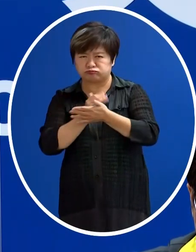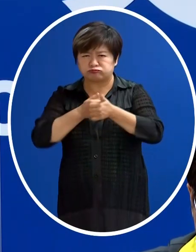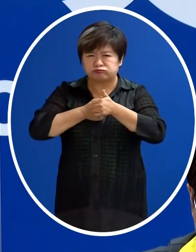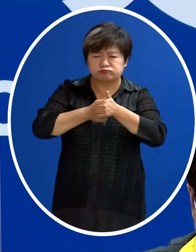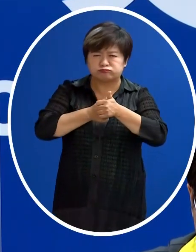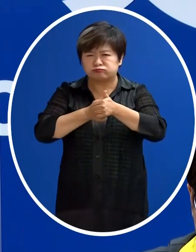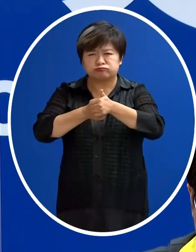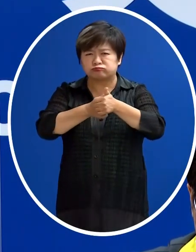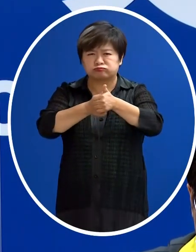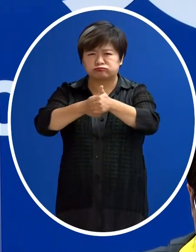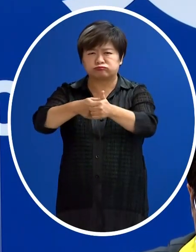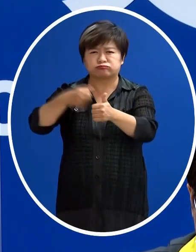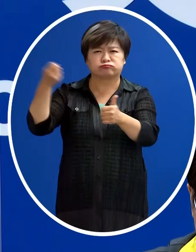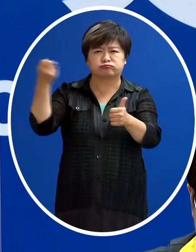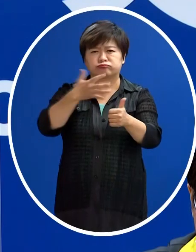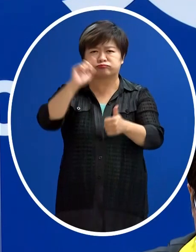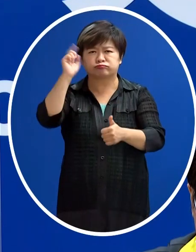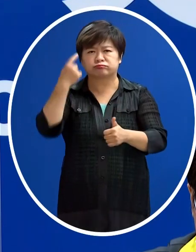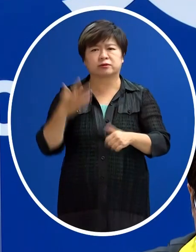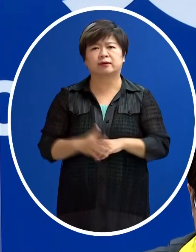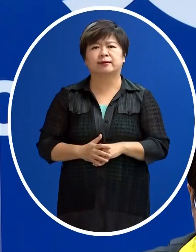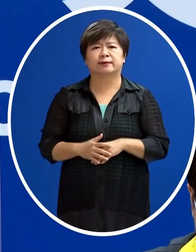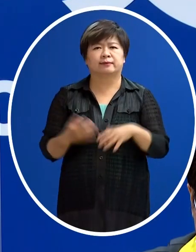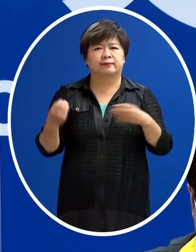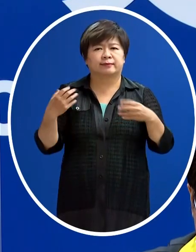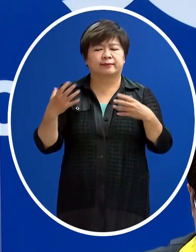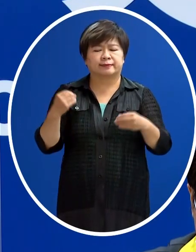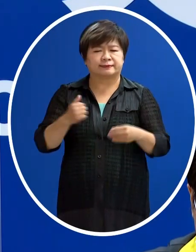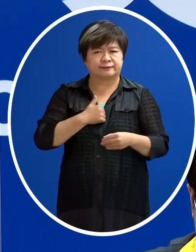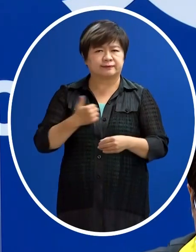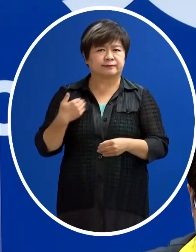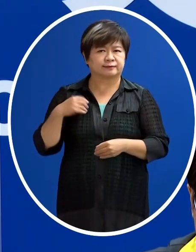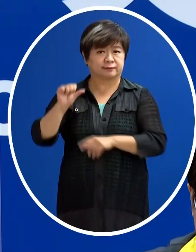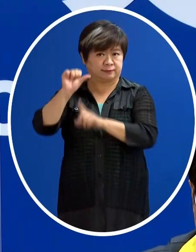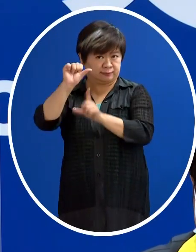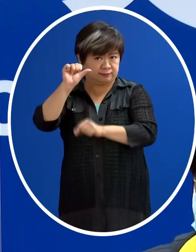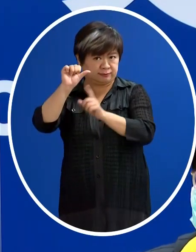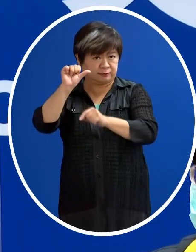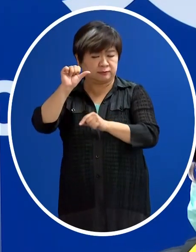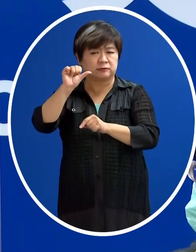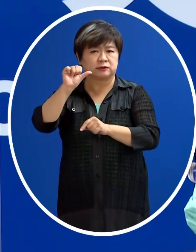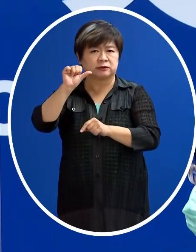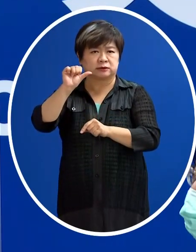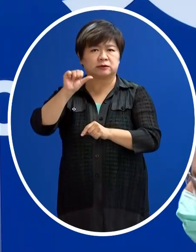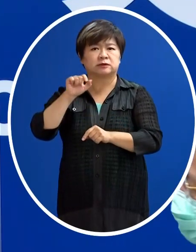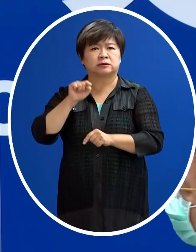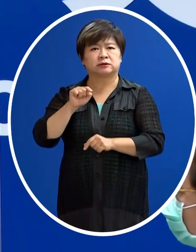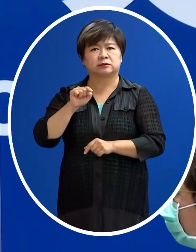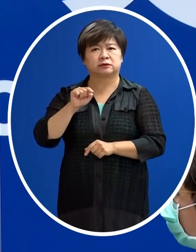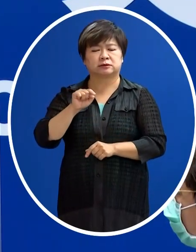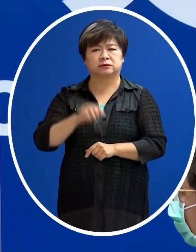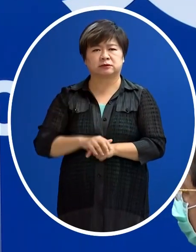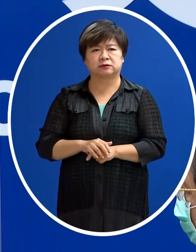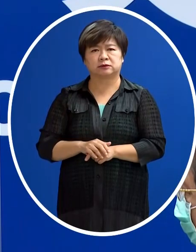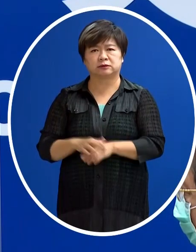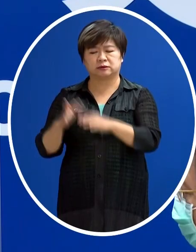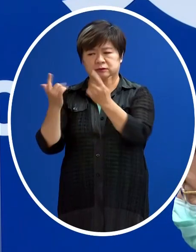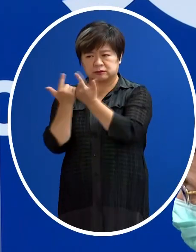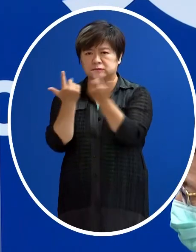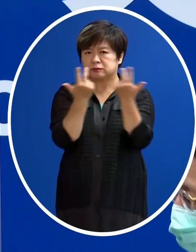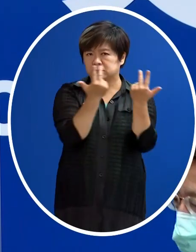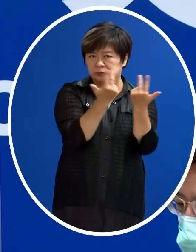明确的这个传染来源，不过他确实在5月的时候也有出入过这个庄北的这